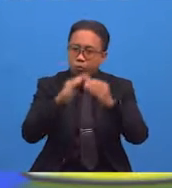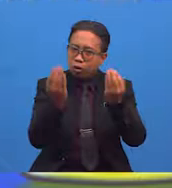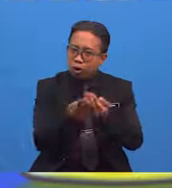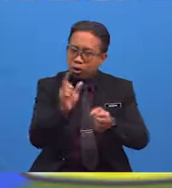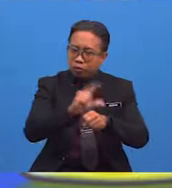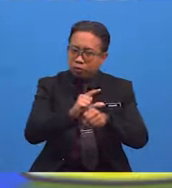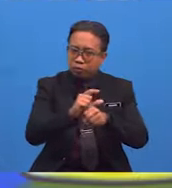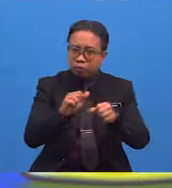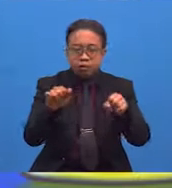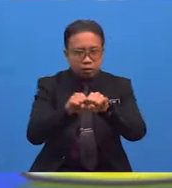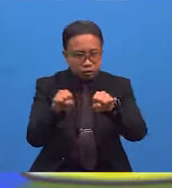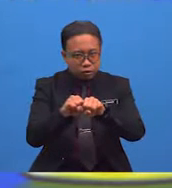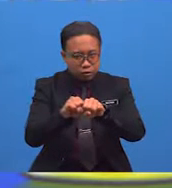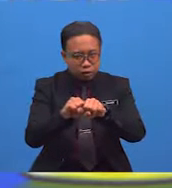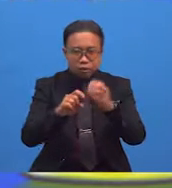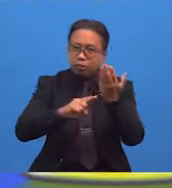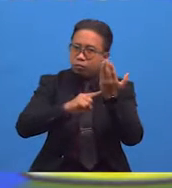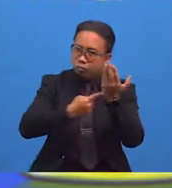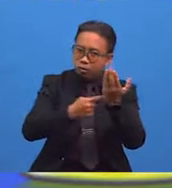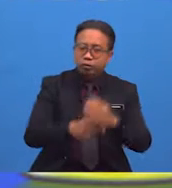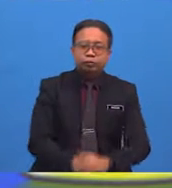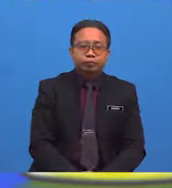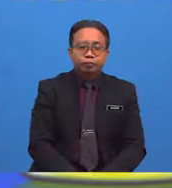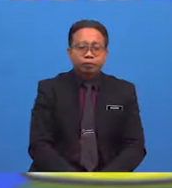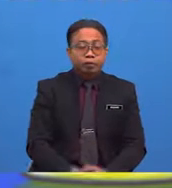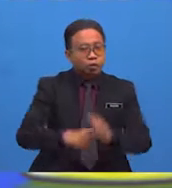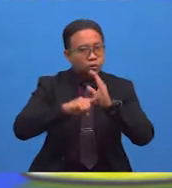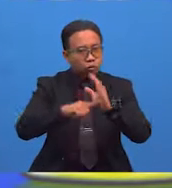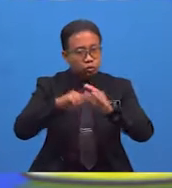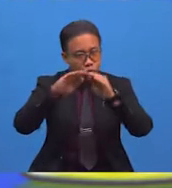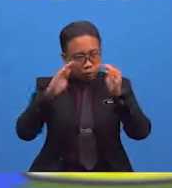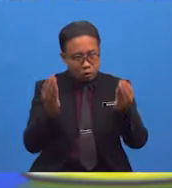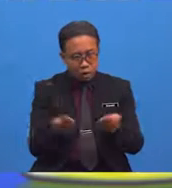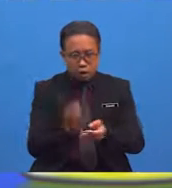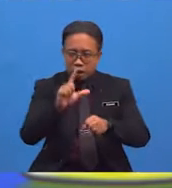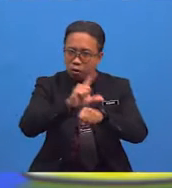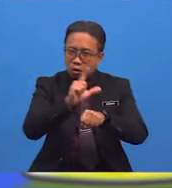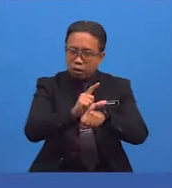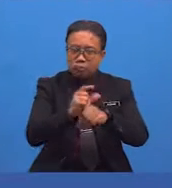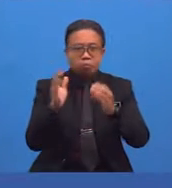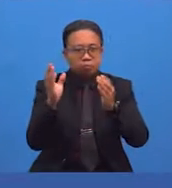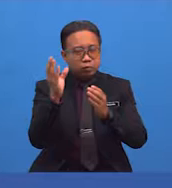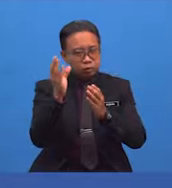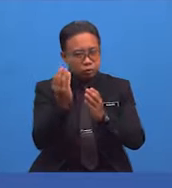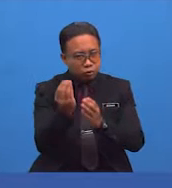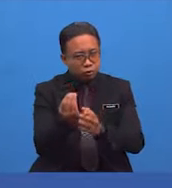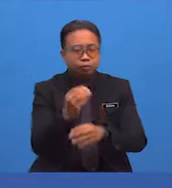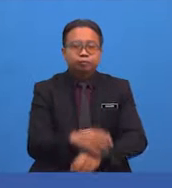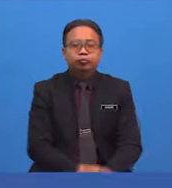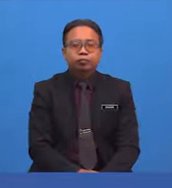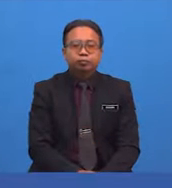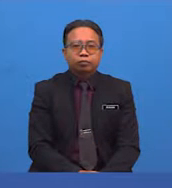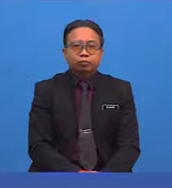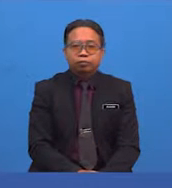saiz asalnya. Ini menunjukkan bahawa bebola logam mengecut. Eksperimen mudah